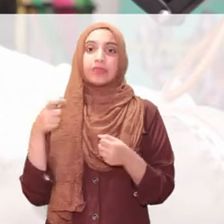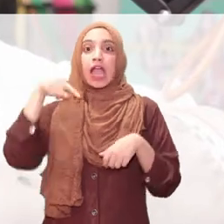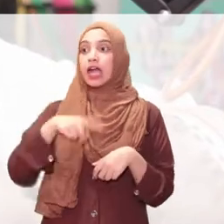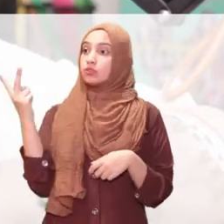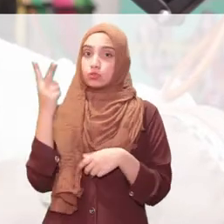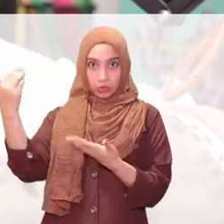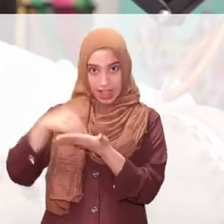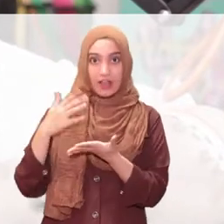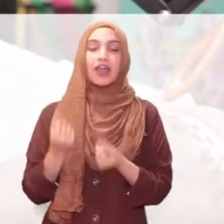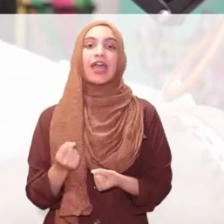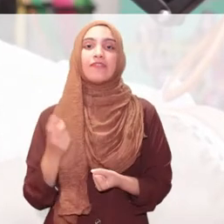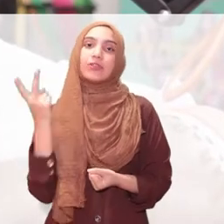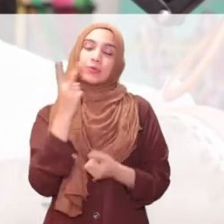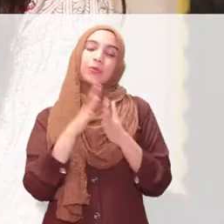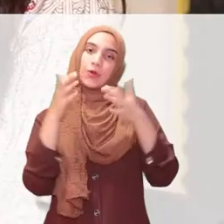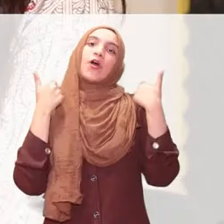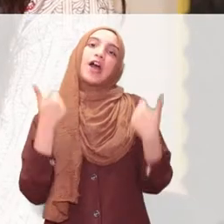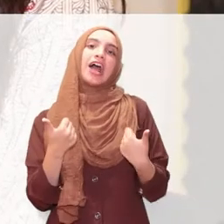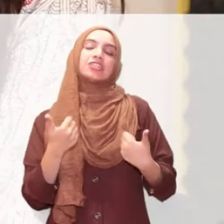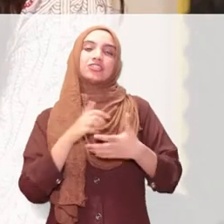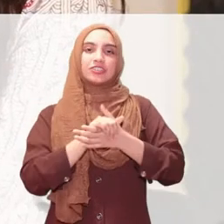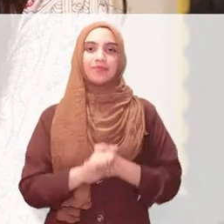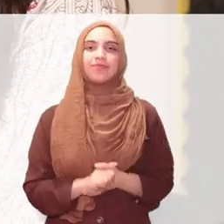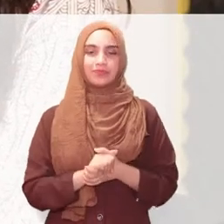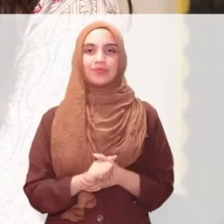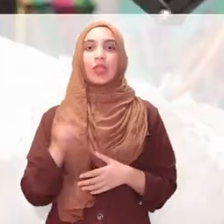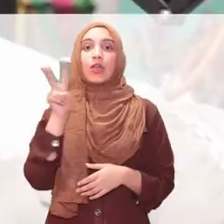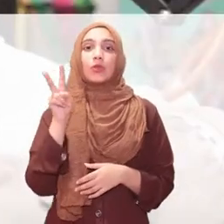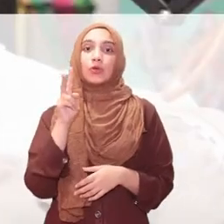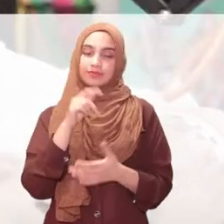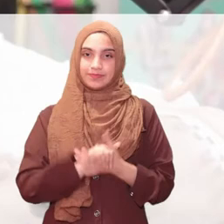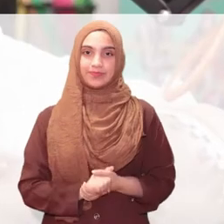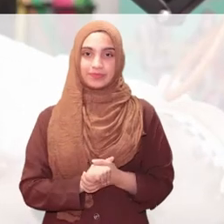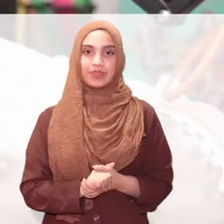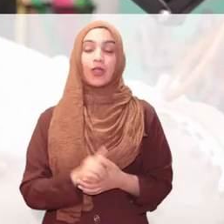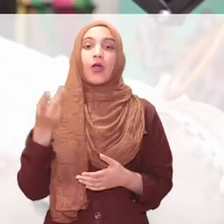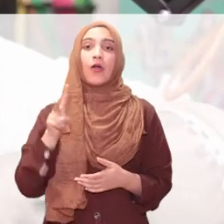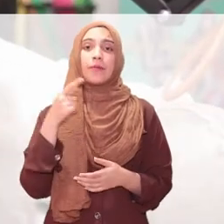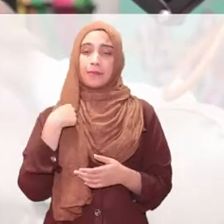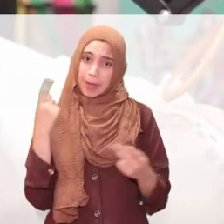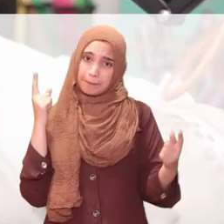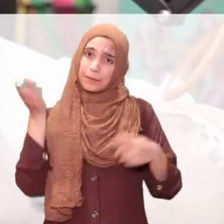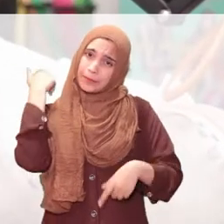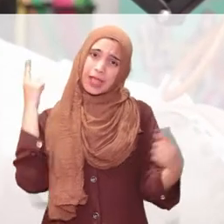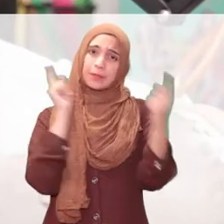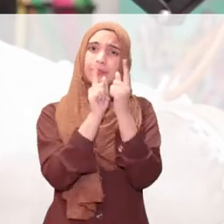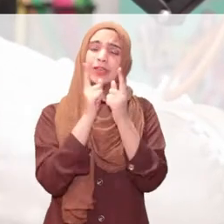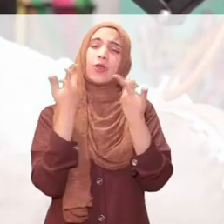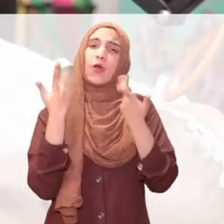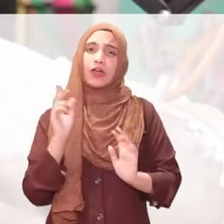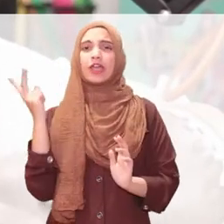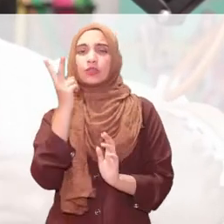* वह 34 Amazing पीपल तरफ एंड सब्सक्राइब माय चैनल थैंक यू विल एंड इन थे तो